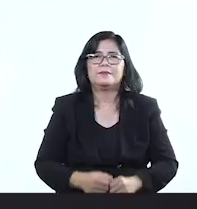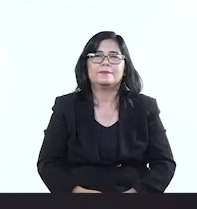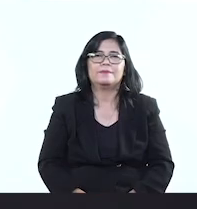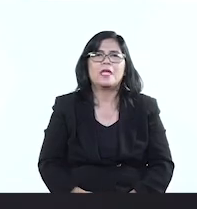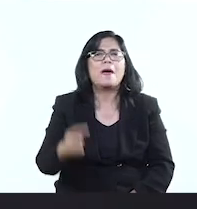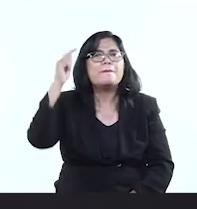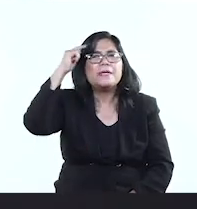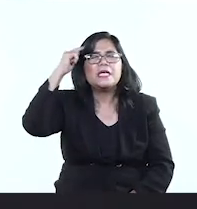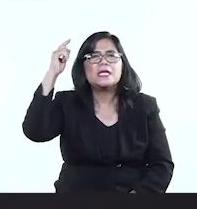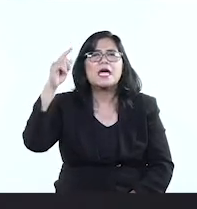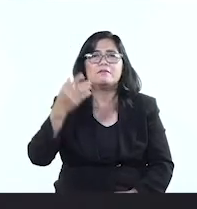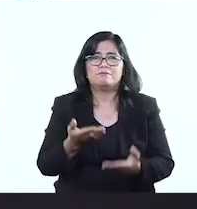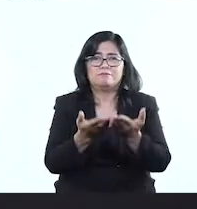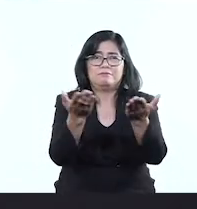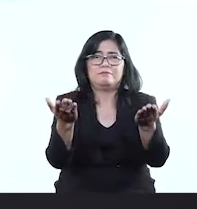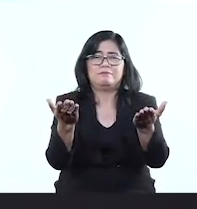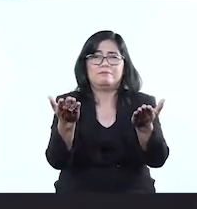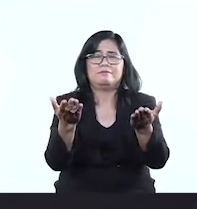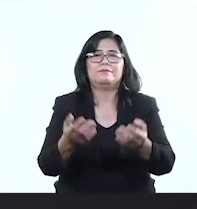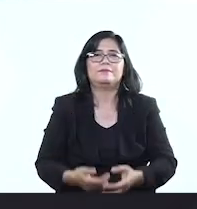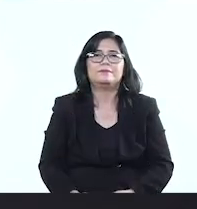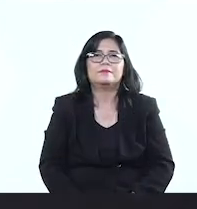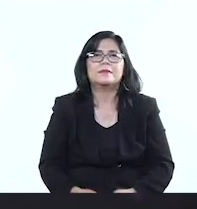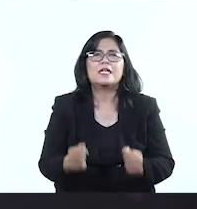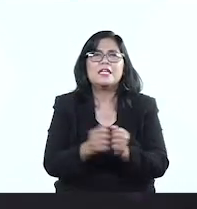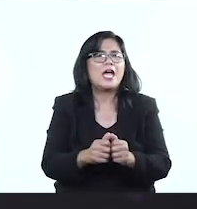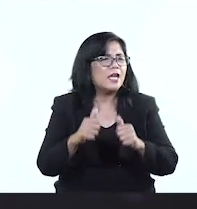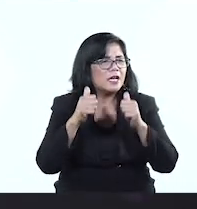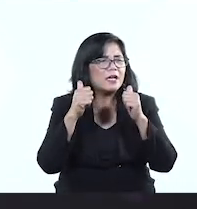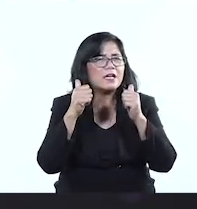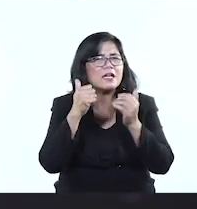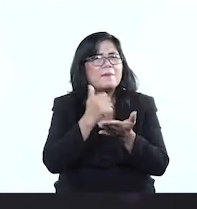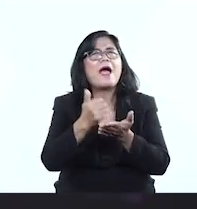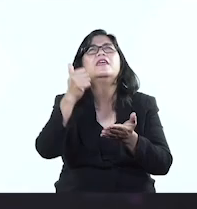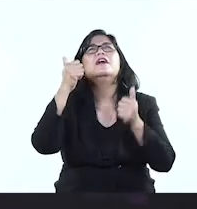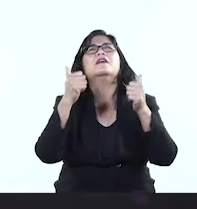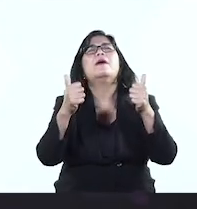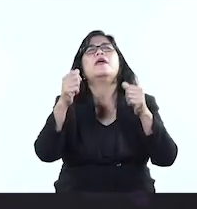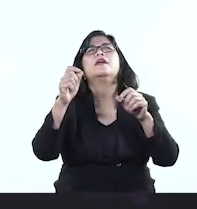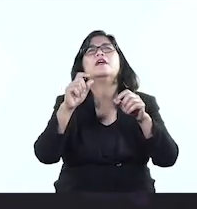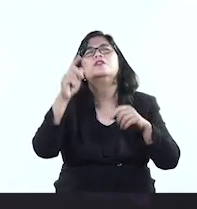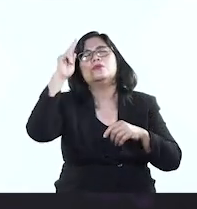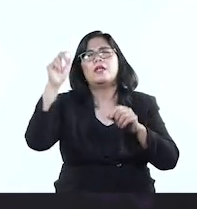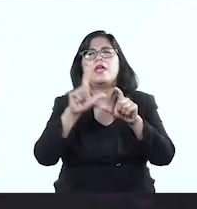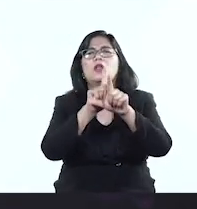Hai pikiran saudara Hai dengan kebaikan-kebaikan yang luar biasa